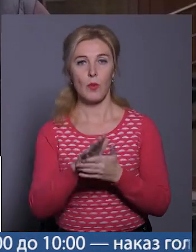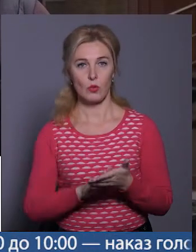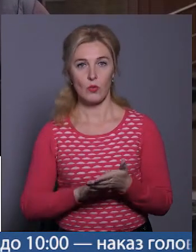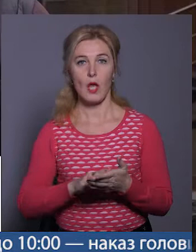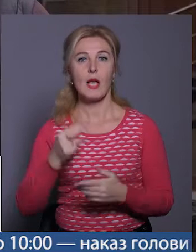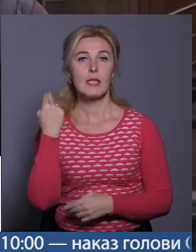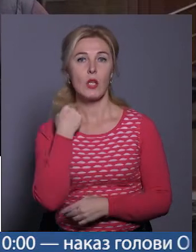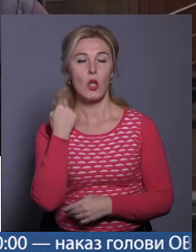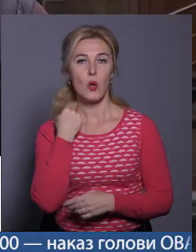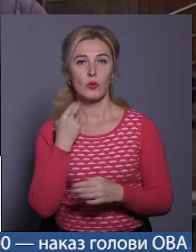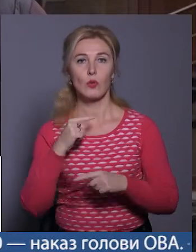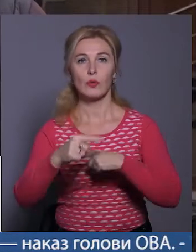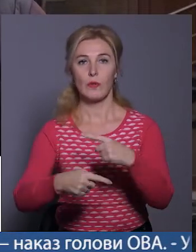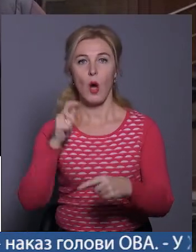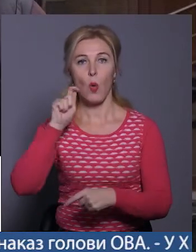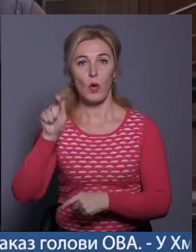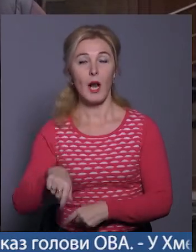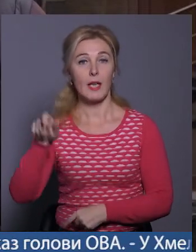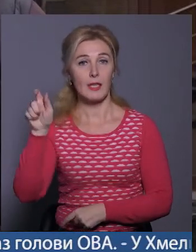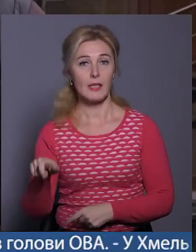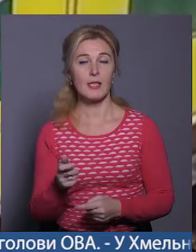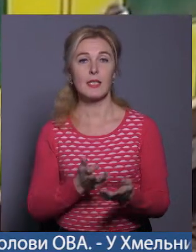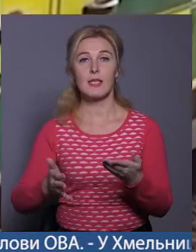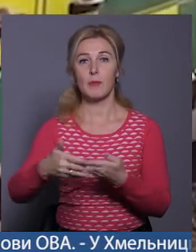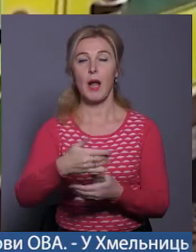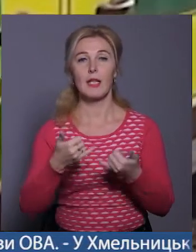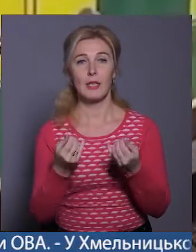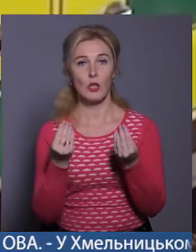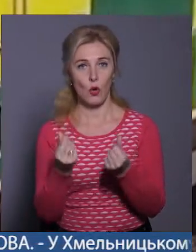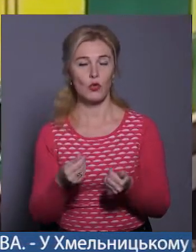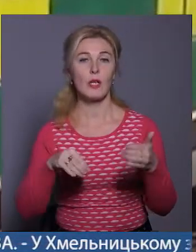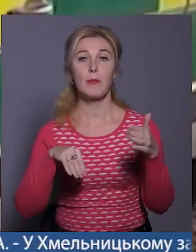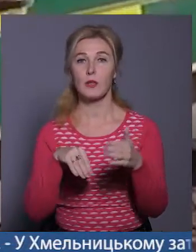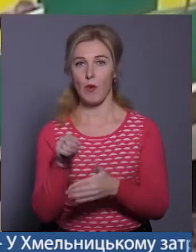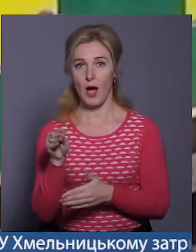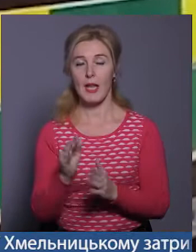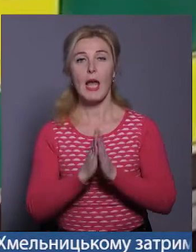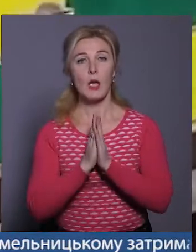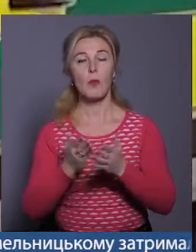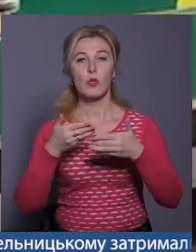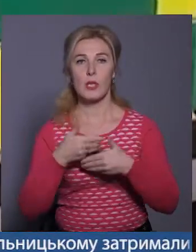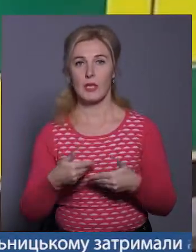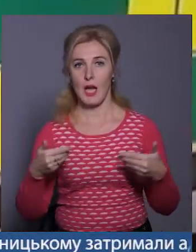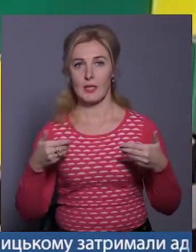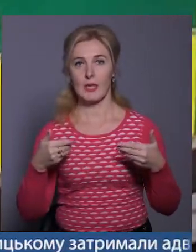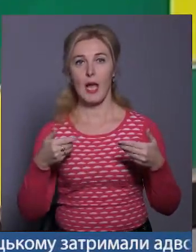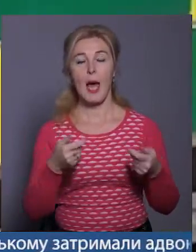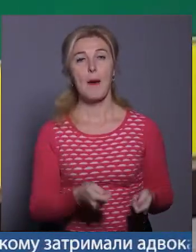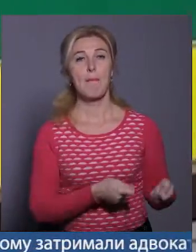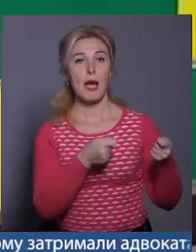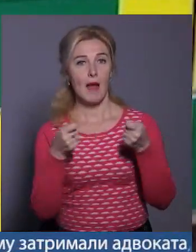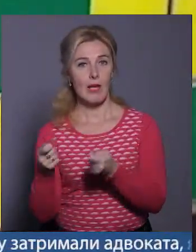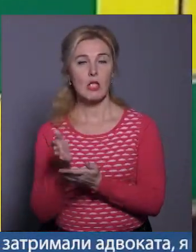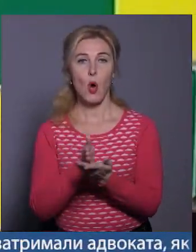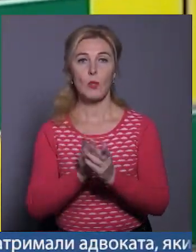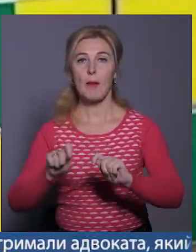лондонською діаспорою. Українці у Лондоні зібрали на її кошти, її придбали і просять нас якби перевести, обслужити